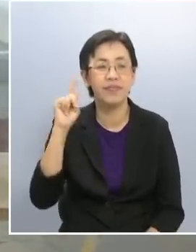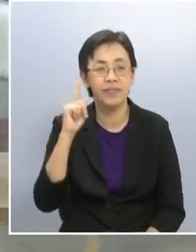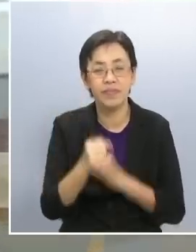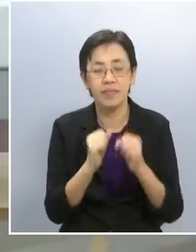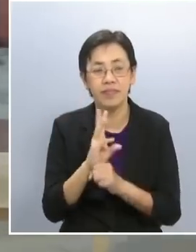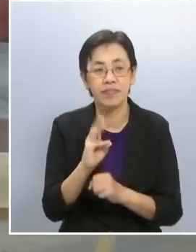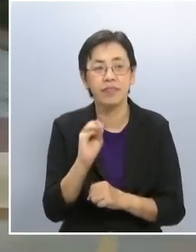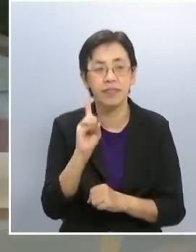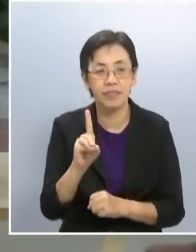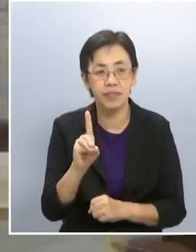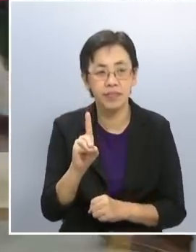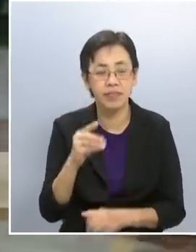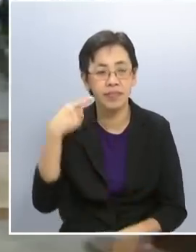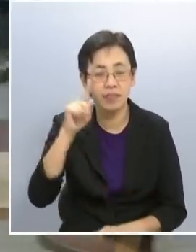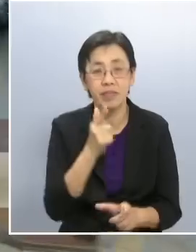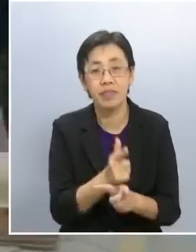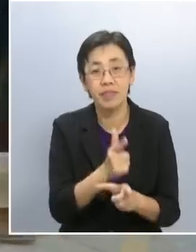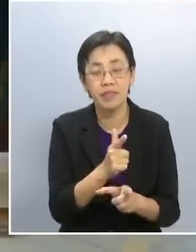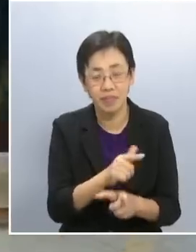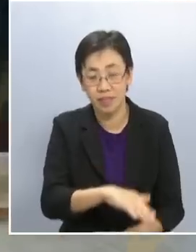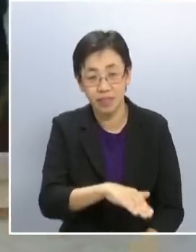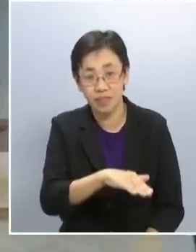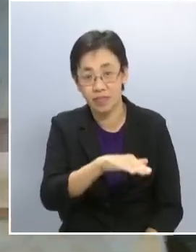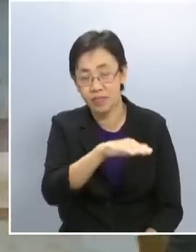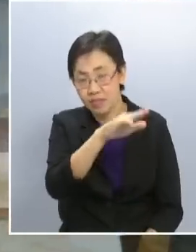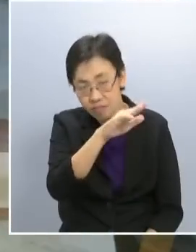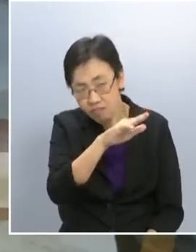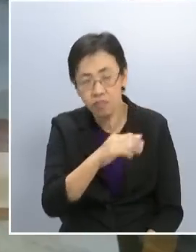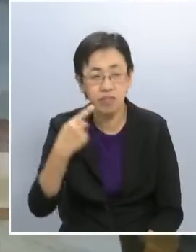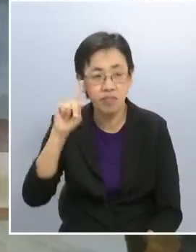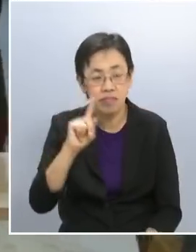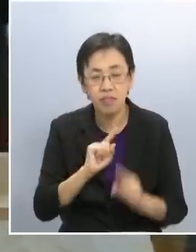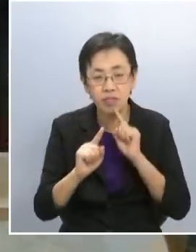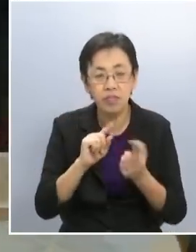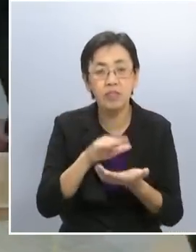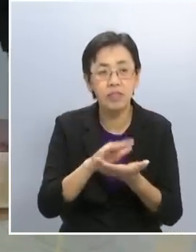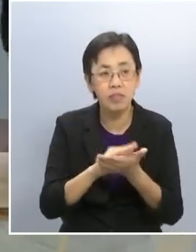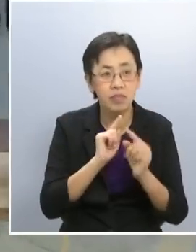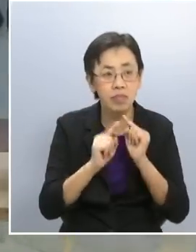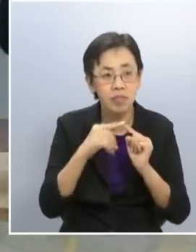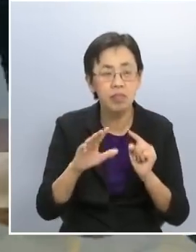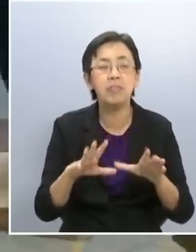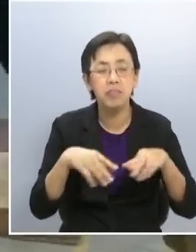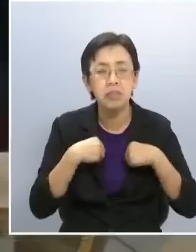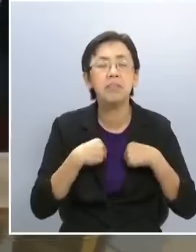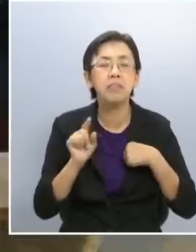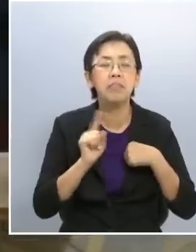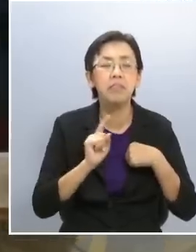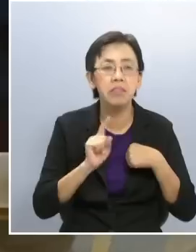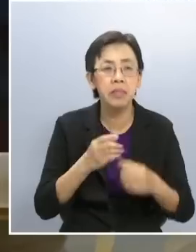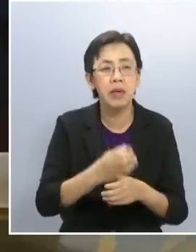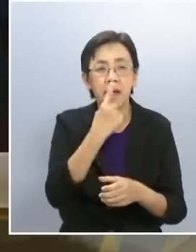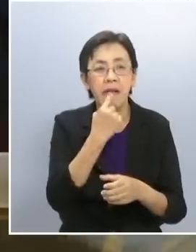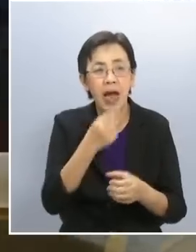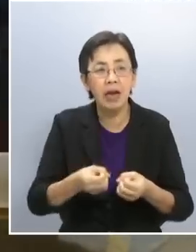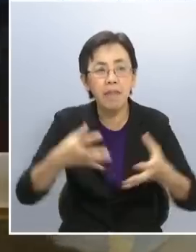61ปีป้าที่เลี้ยงดูน้องเบนซ์มาตั้งแต่เด็กหลังจากเข้าไปคุยกับโรงเรียนก็ยอมรับว่าทุกอย่างเป็นอุบัติเหตุไม่ติดใจเอ